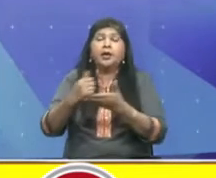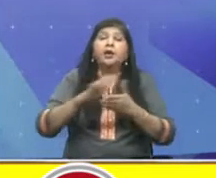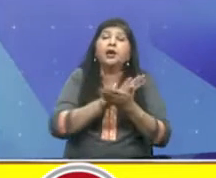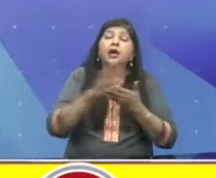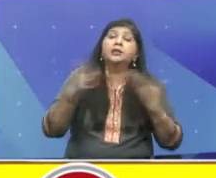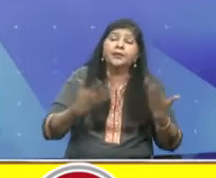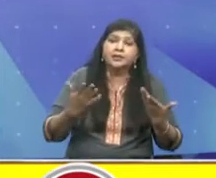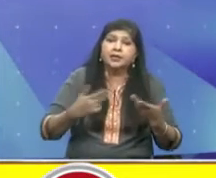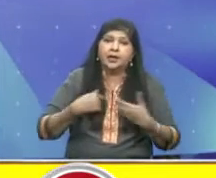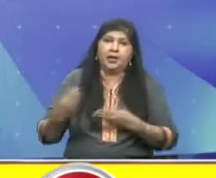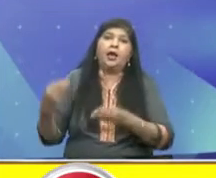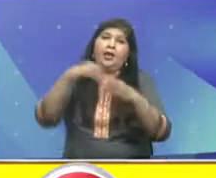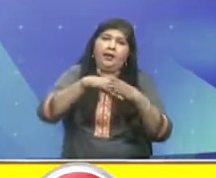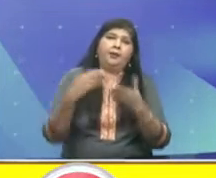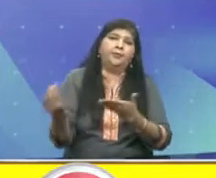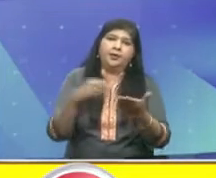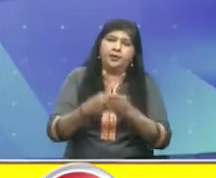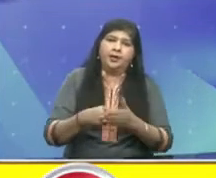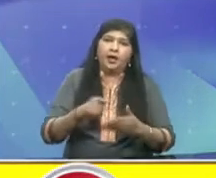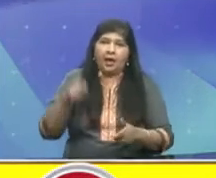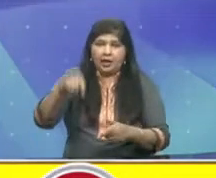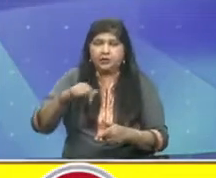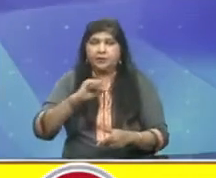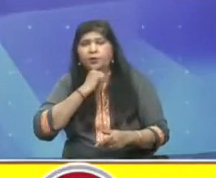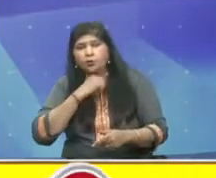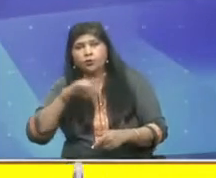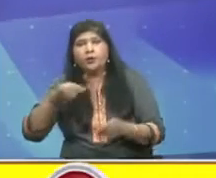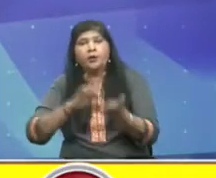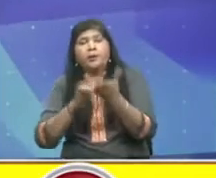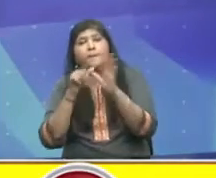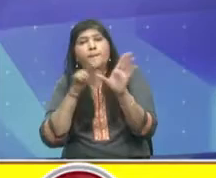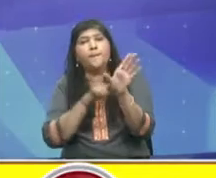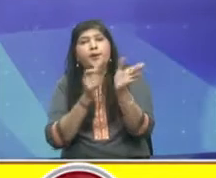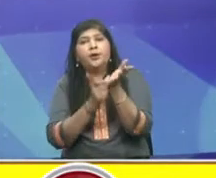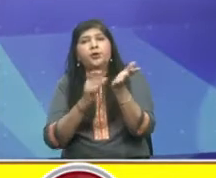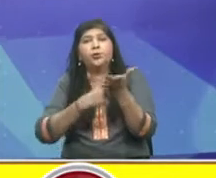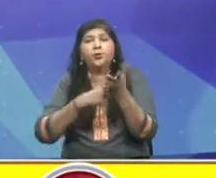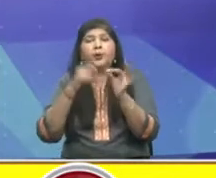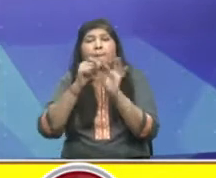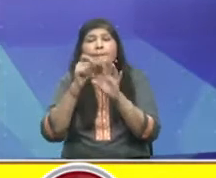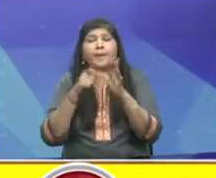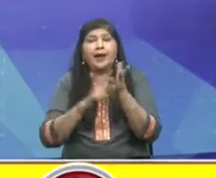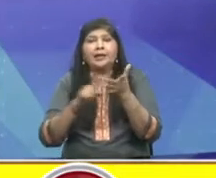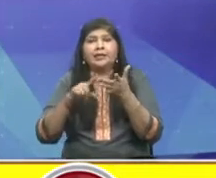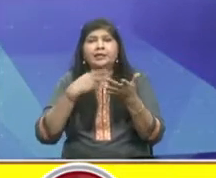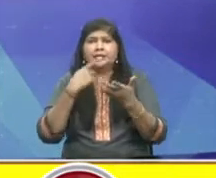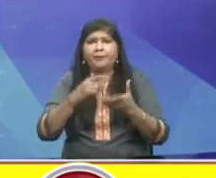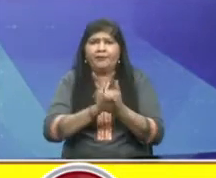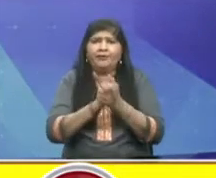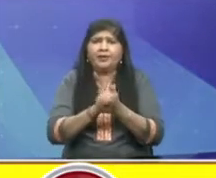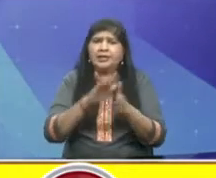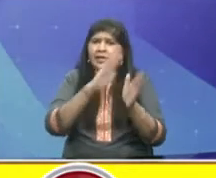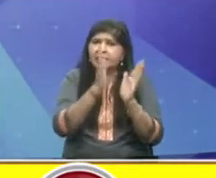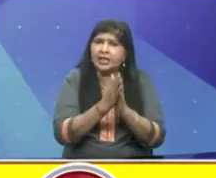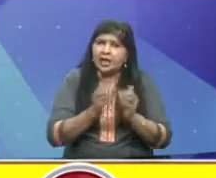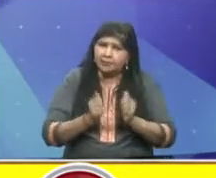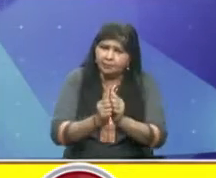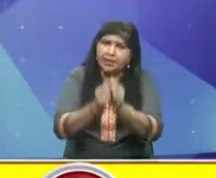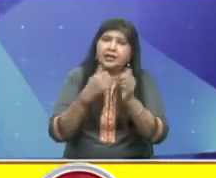रहे हैं। आज हम एक युवा मयूर पाटिल से बात करेंगे। उन्होंने अपने दोस्तों के साथ